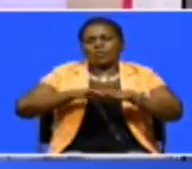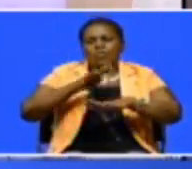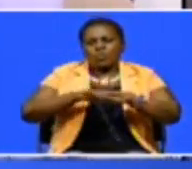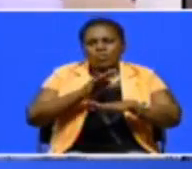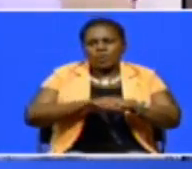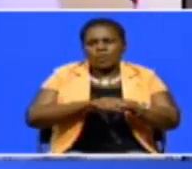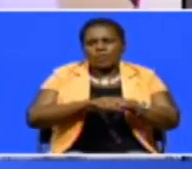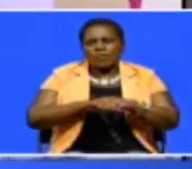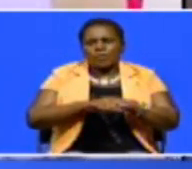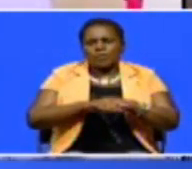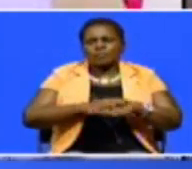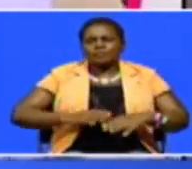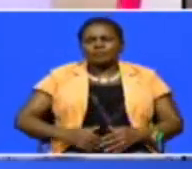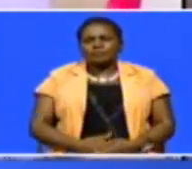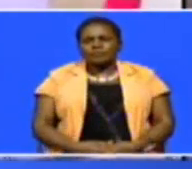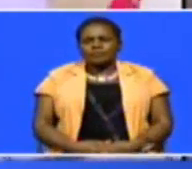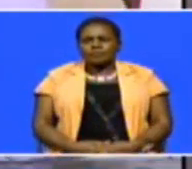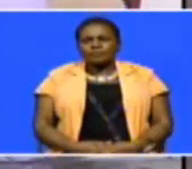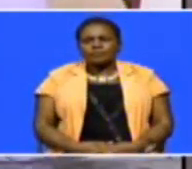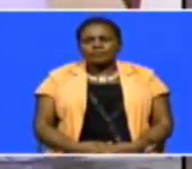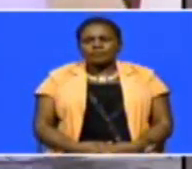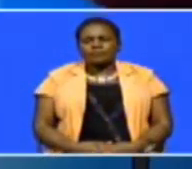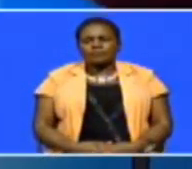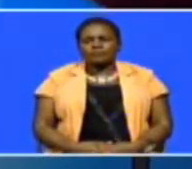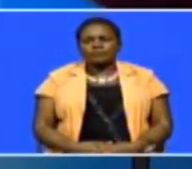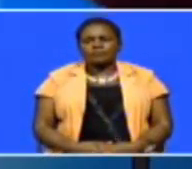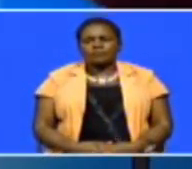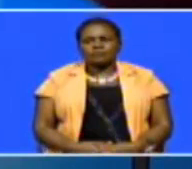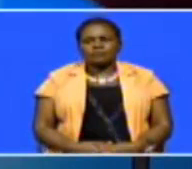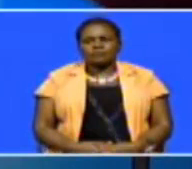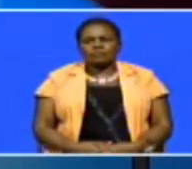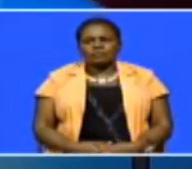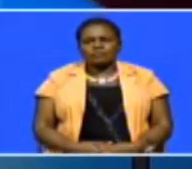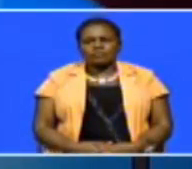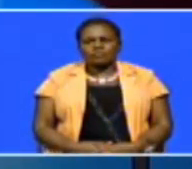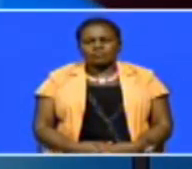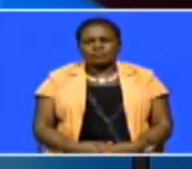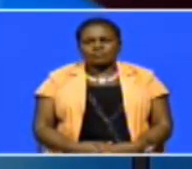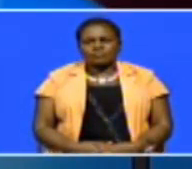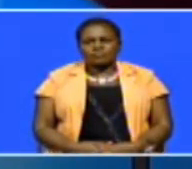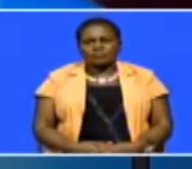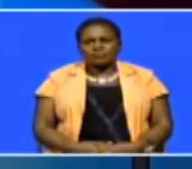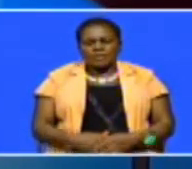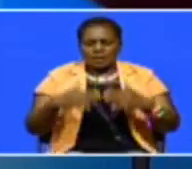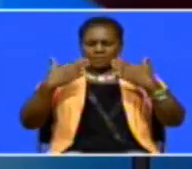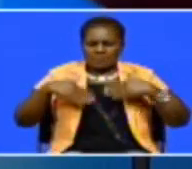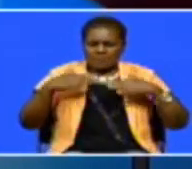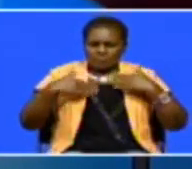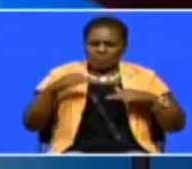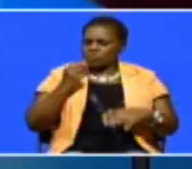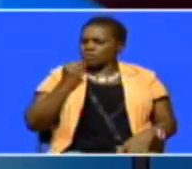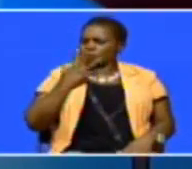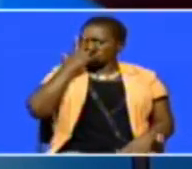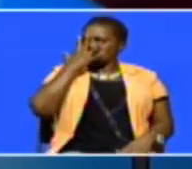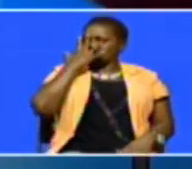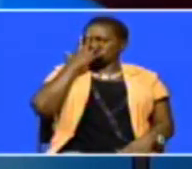Tobias Chanji, KTN News, kaunti ya Mombasa. Idi Mbarak kwa wenzetu. Idadi ya watu walioambukizwa